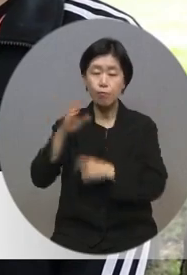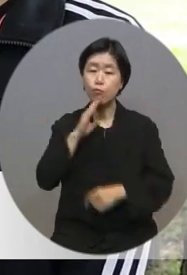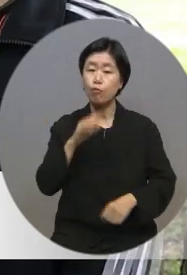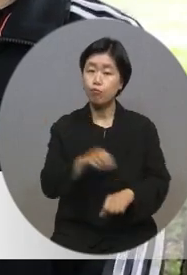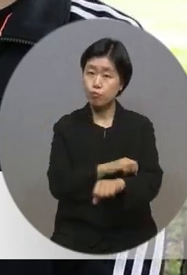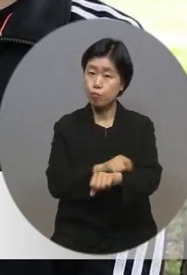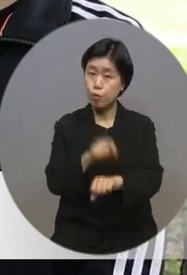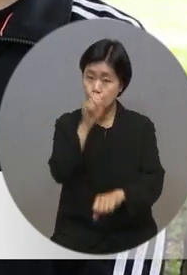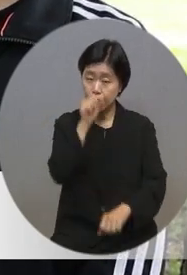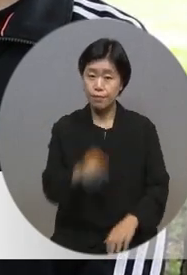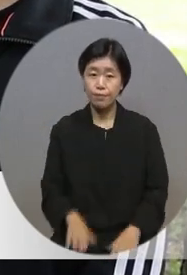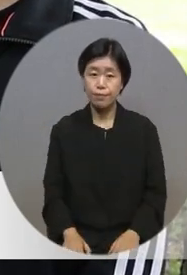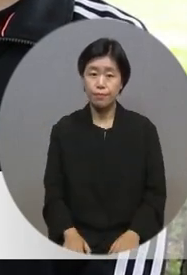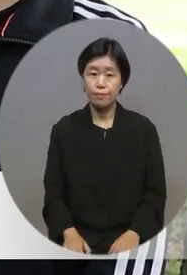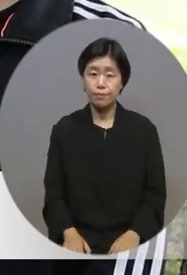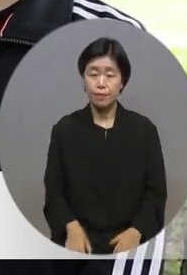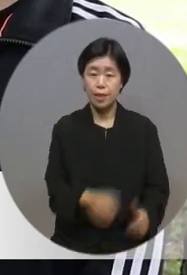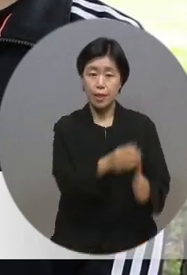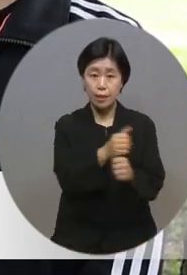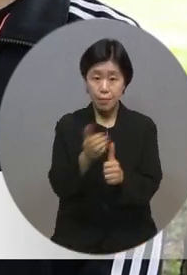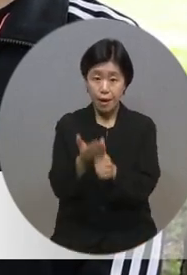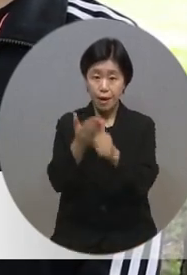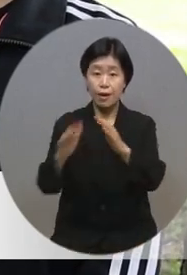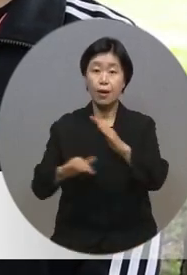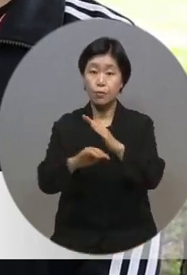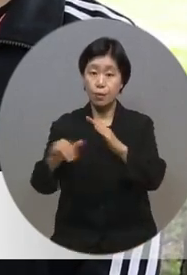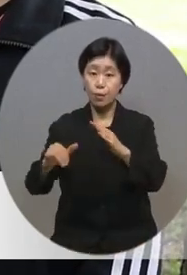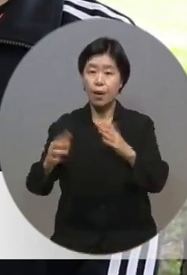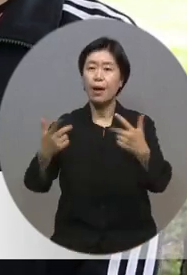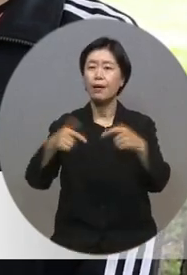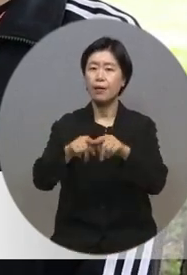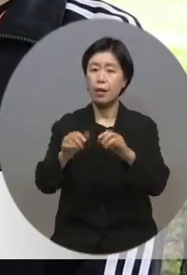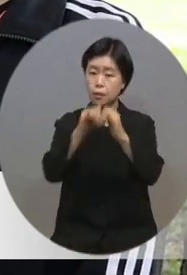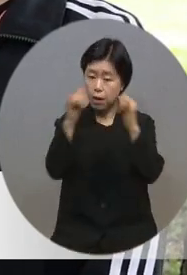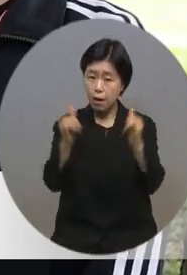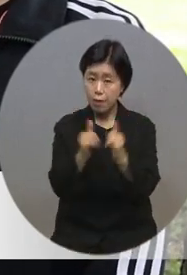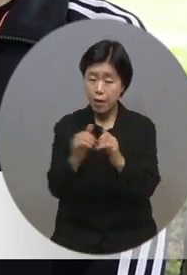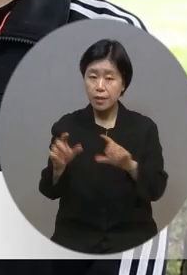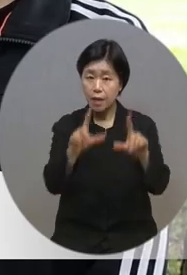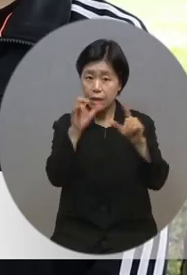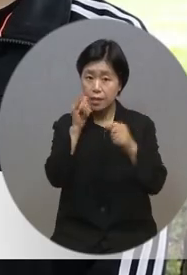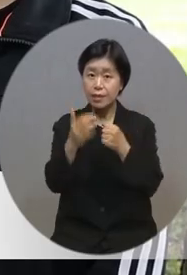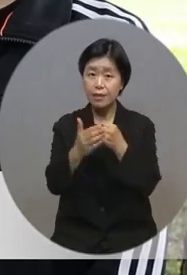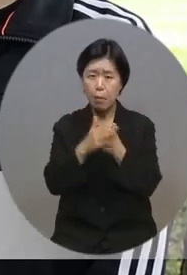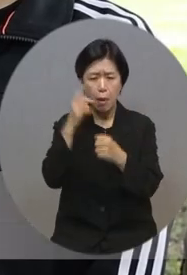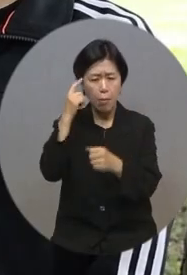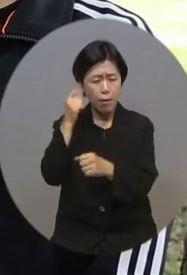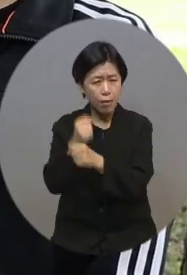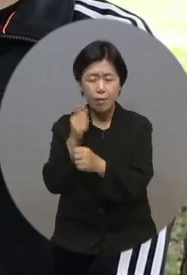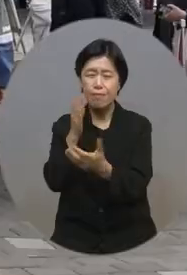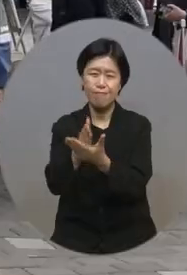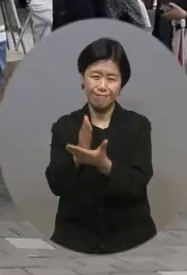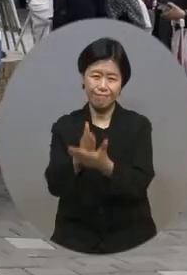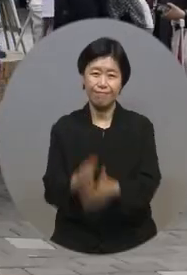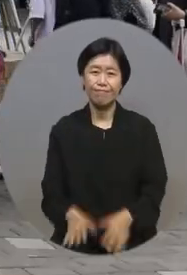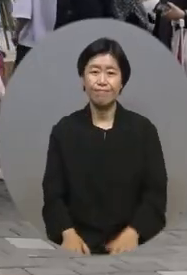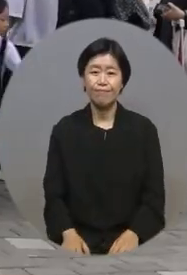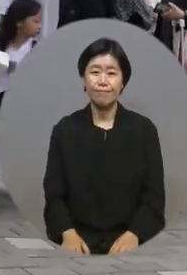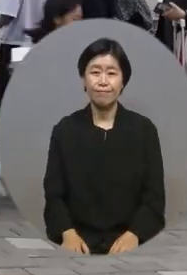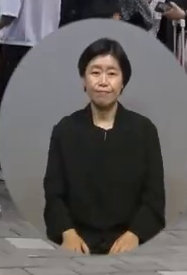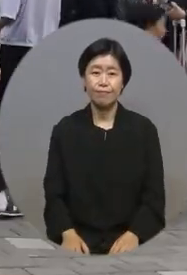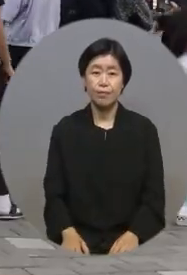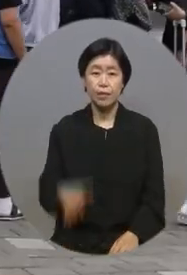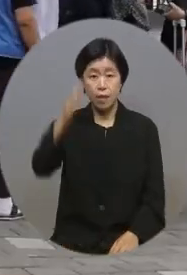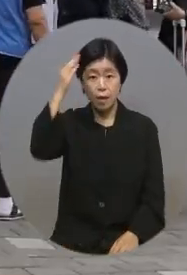같아요. 입양 가족도 같이 살아가는 사회의 구성원이기 때문에 편견 없이 예쁘게 봐줬으면 좋겠어요.